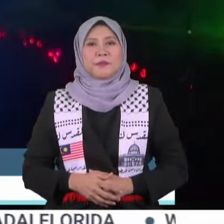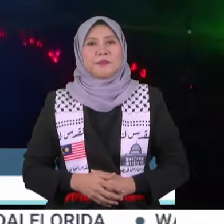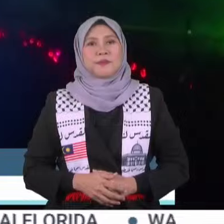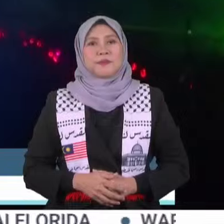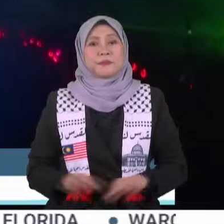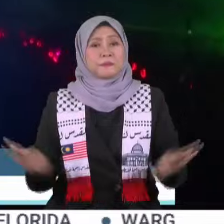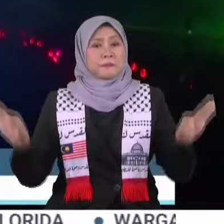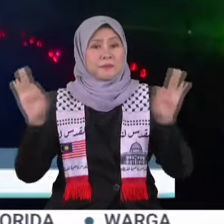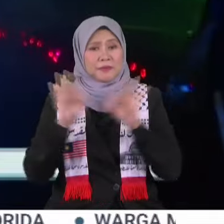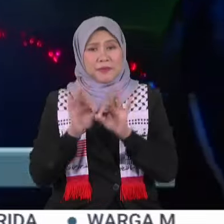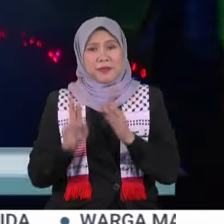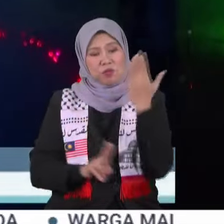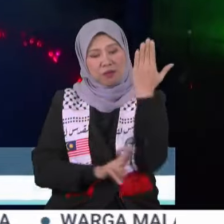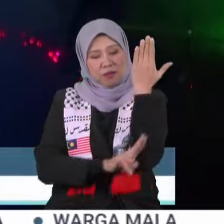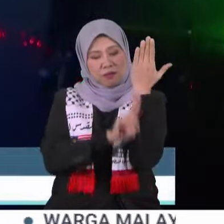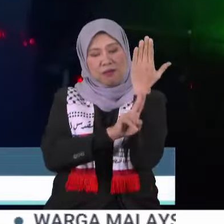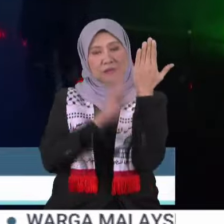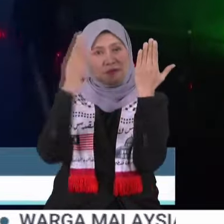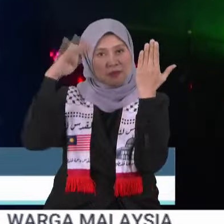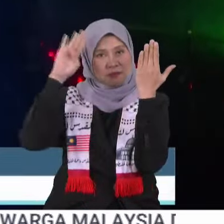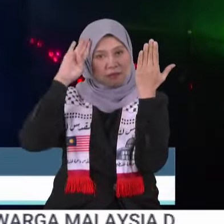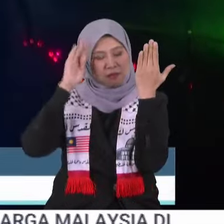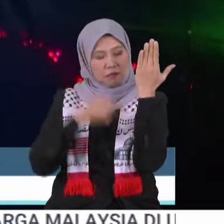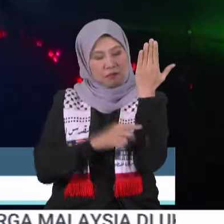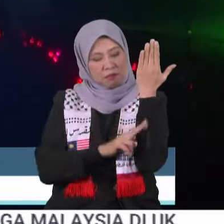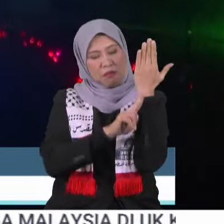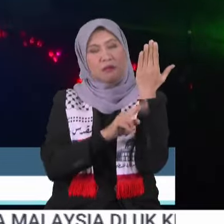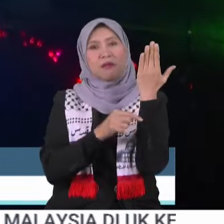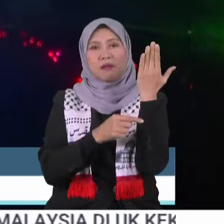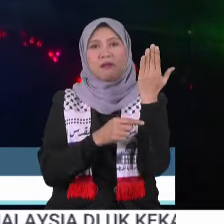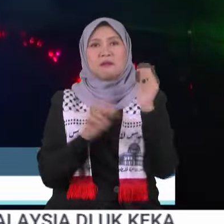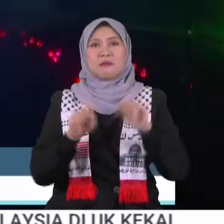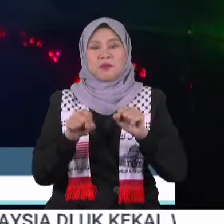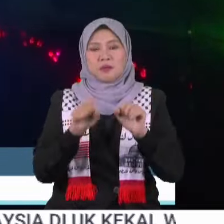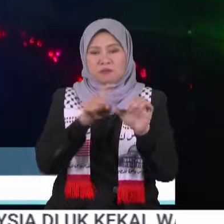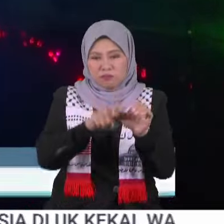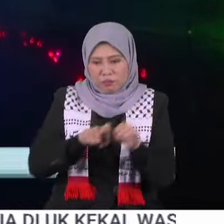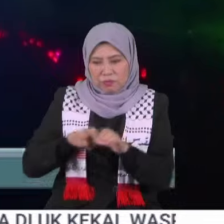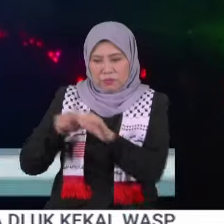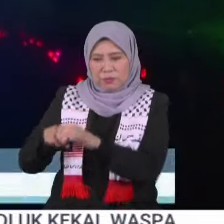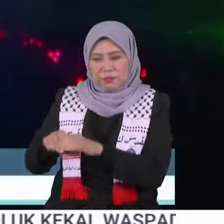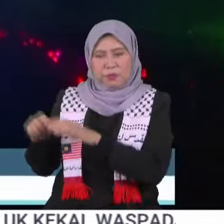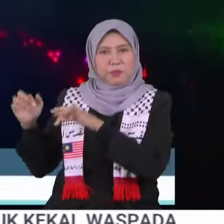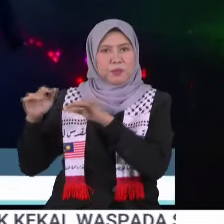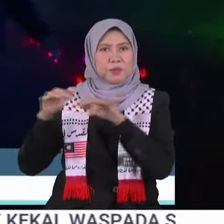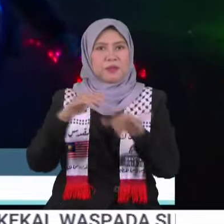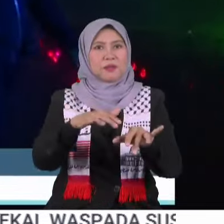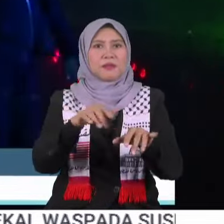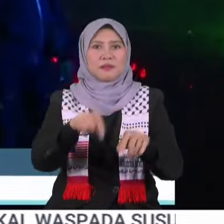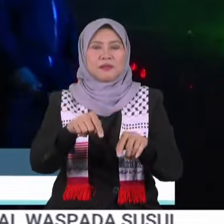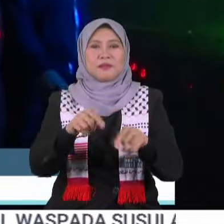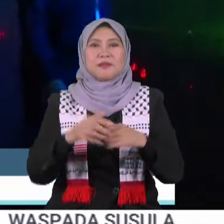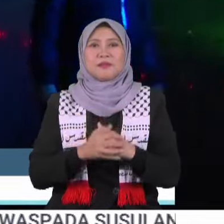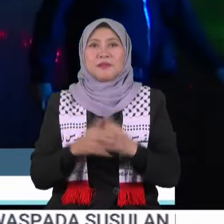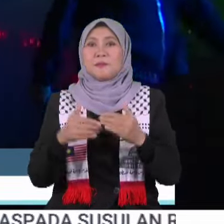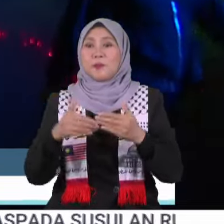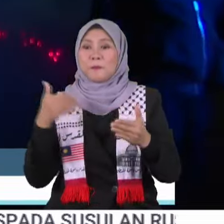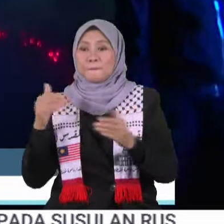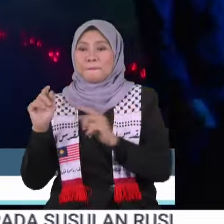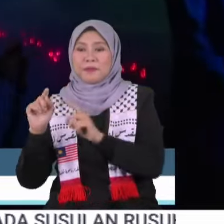Kita paling utara, kan? Jadi kita kena tarik orang yang boleh sampai ke, contoh dia nak, sebelum dia nak pergi